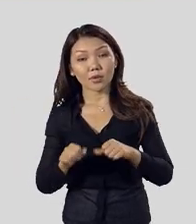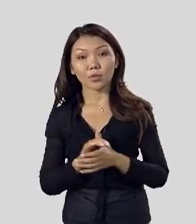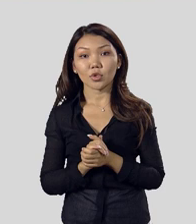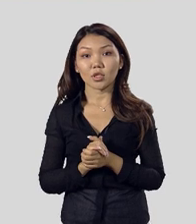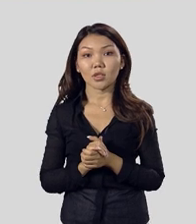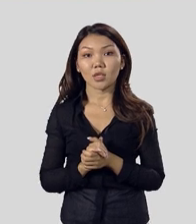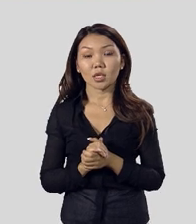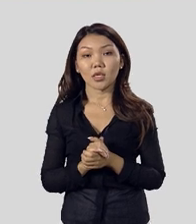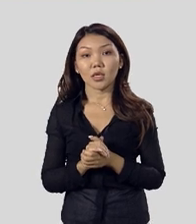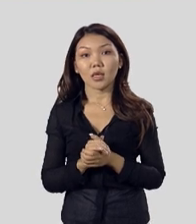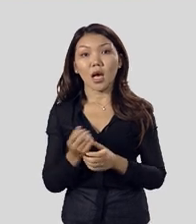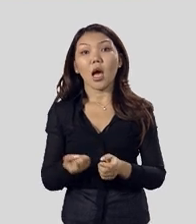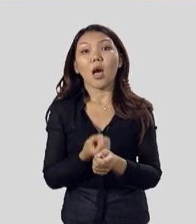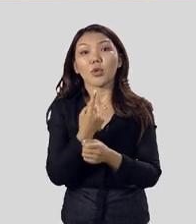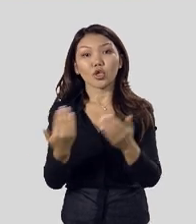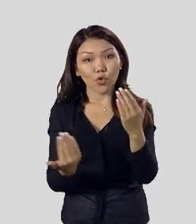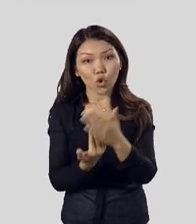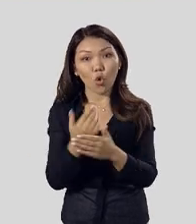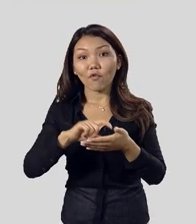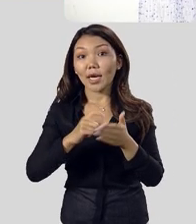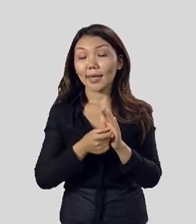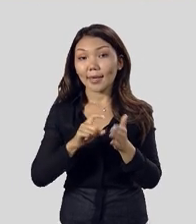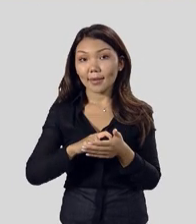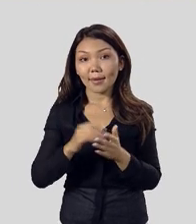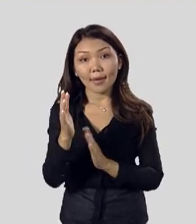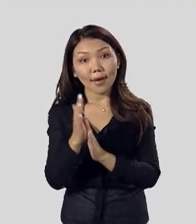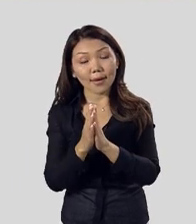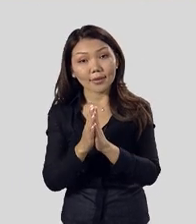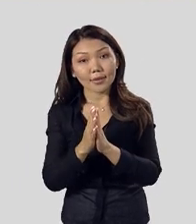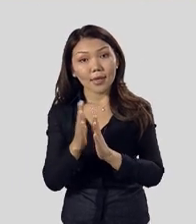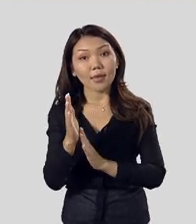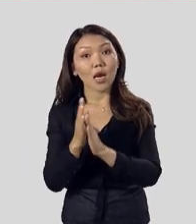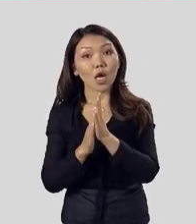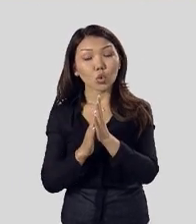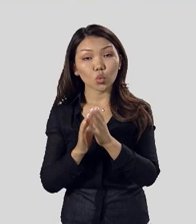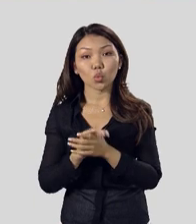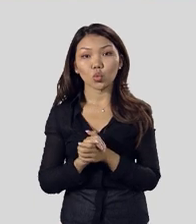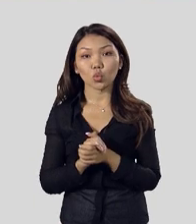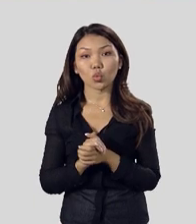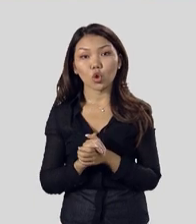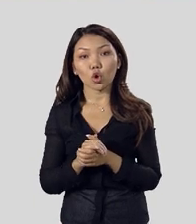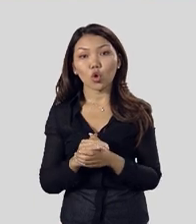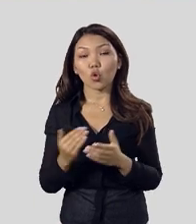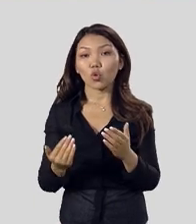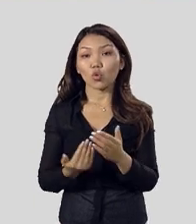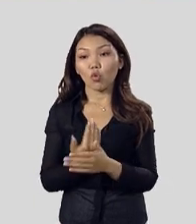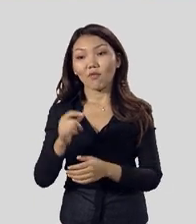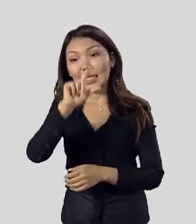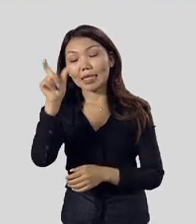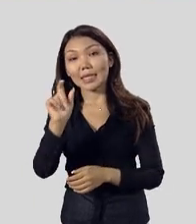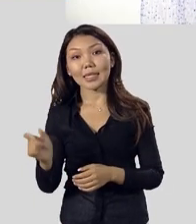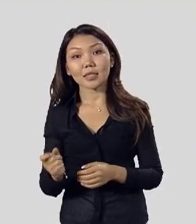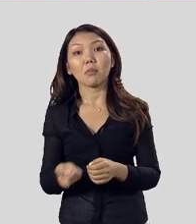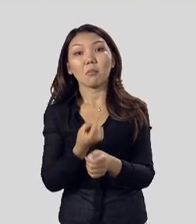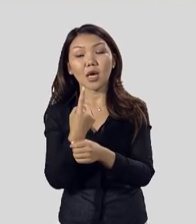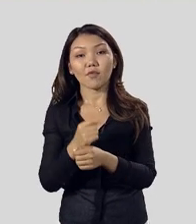клеток за счет мире стэн и растения растут образуют новые органы это листья и стебли